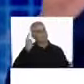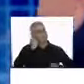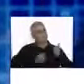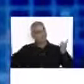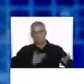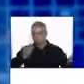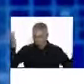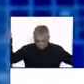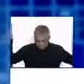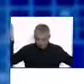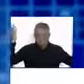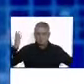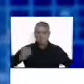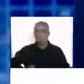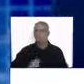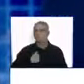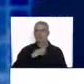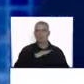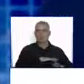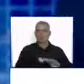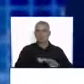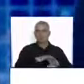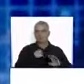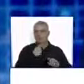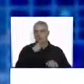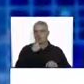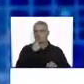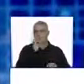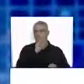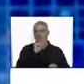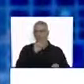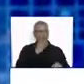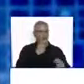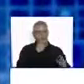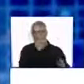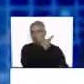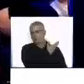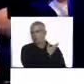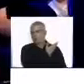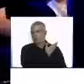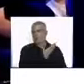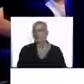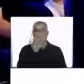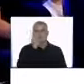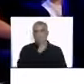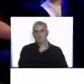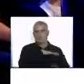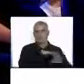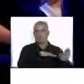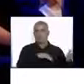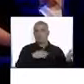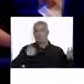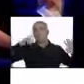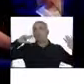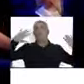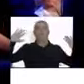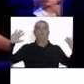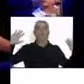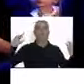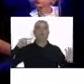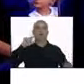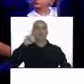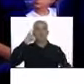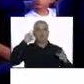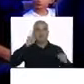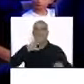וזה, יאללה. אני לא מתנצל. אני לא הדובר של אייל גולן. לא, ברור. שאל אותו. ברור לי שגם הוא לא מתנצל. אני לא יודע. אייל גולן אמר